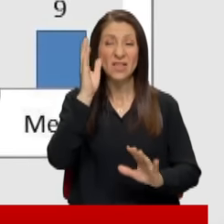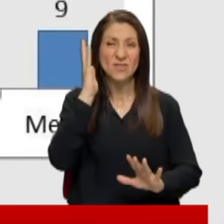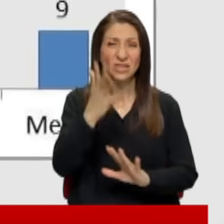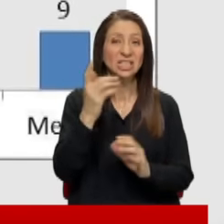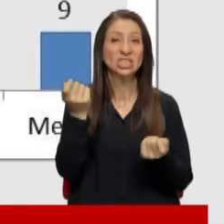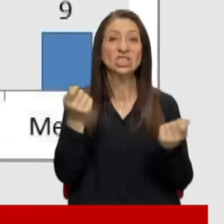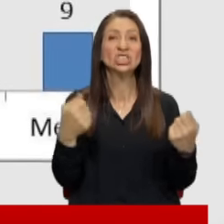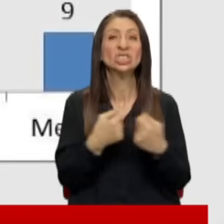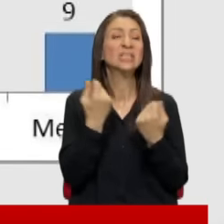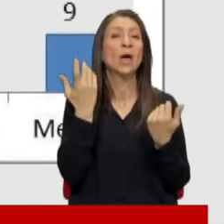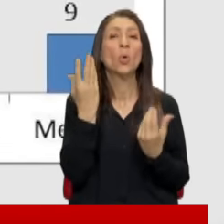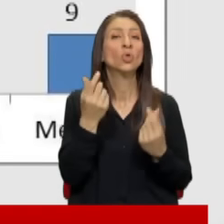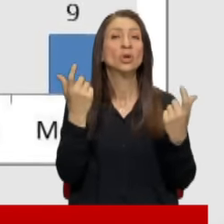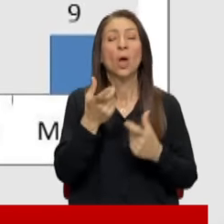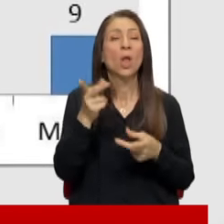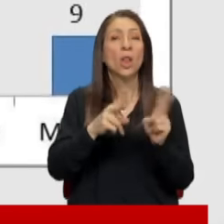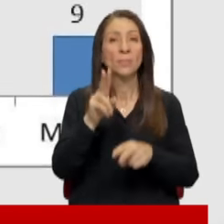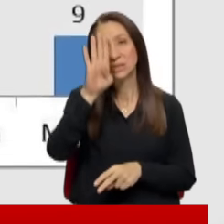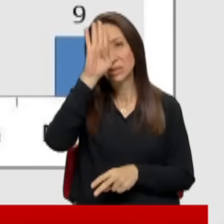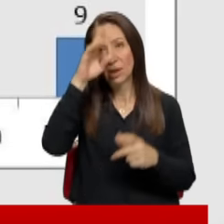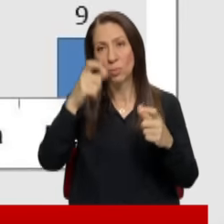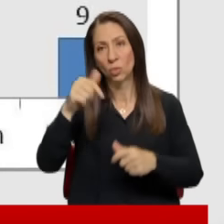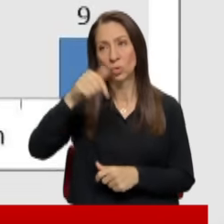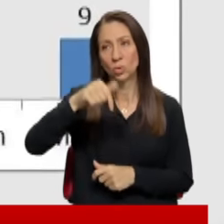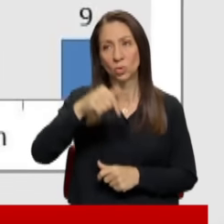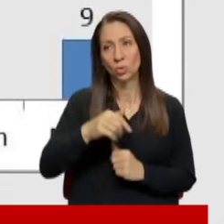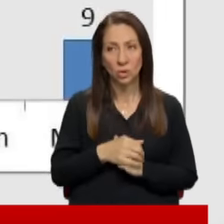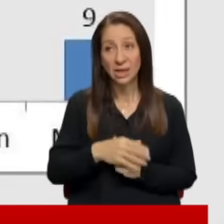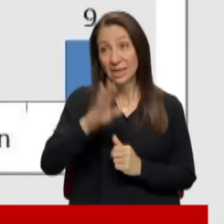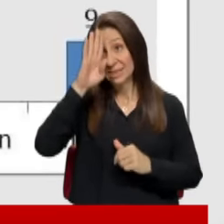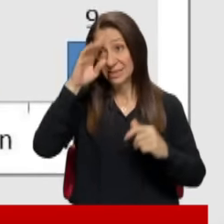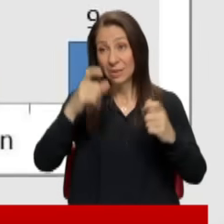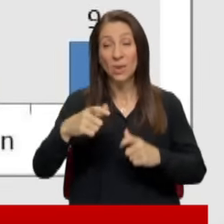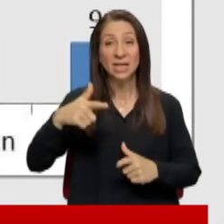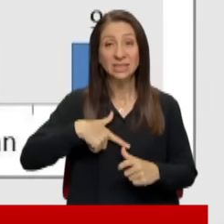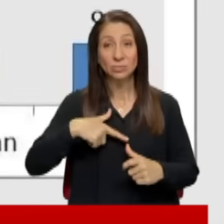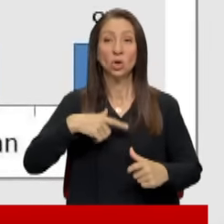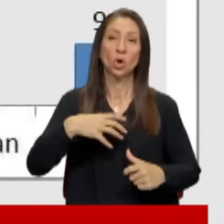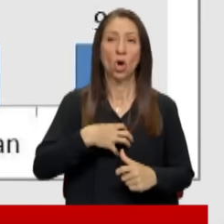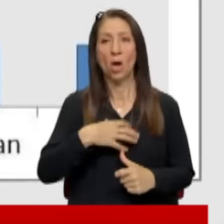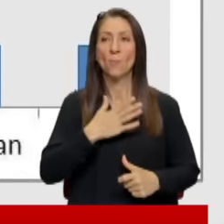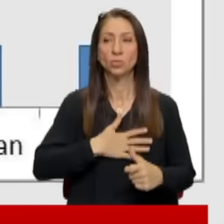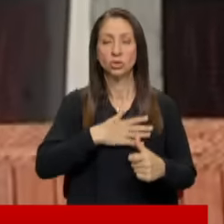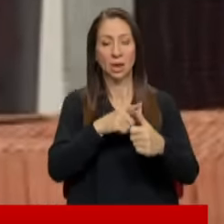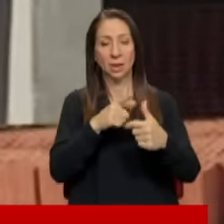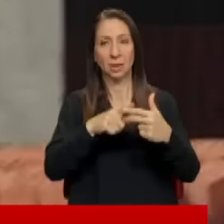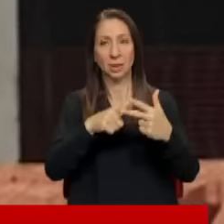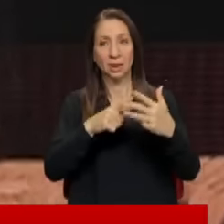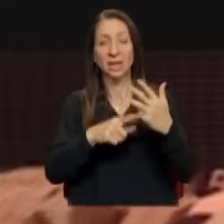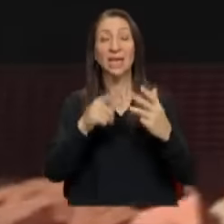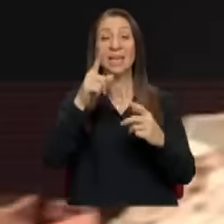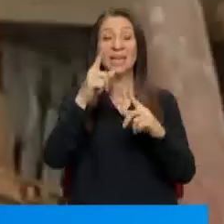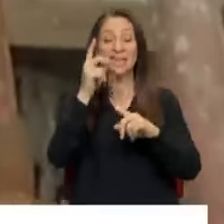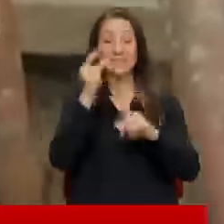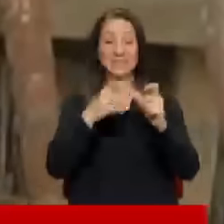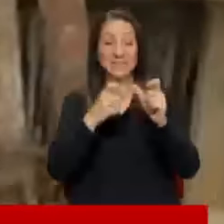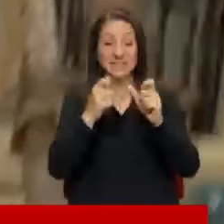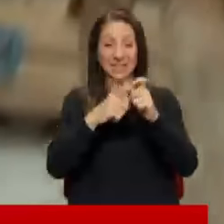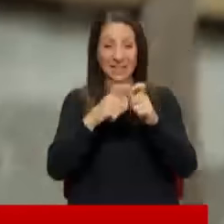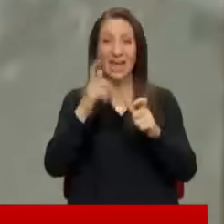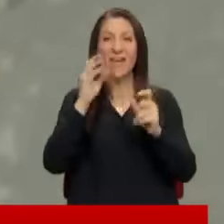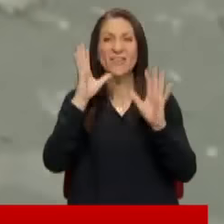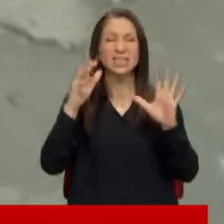iş cinayetinin yaşandığı il İstanbul olarak belirtildi. İstanbul'u İzmir, Konya ve Bursa izledi. İSİG'in verilerine göre en